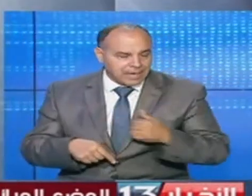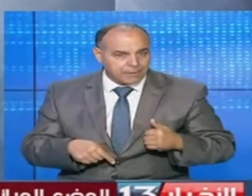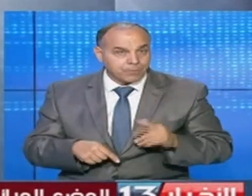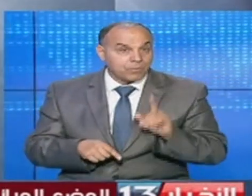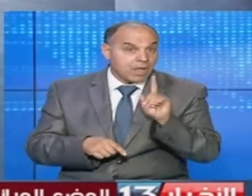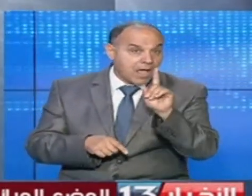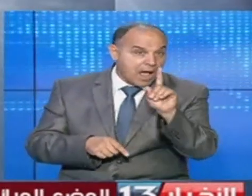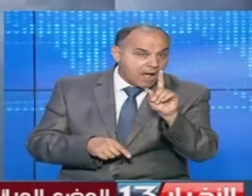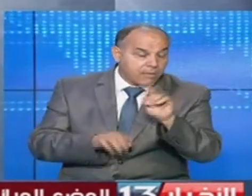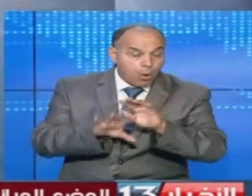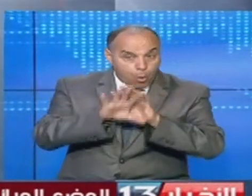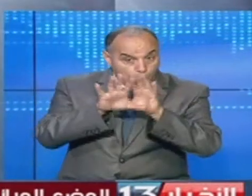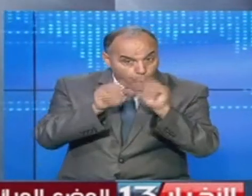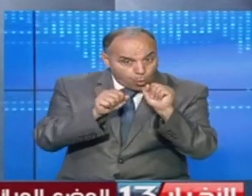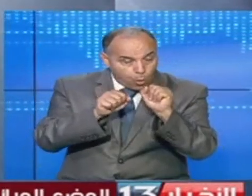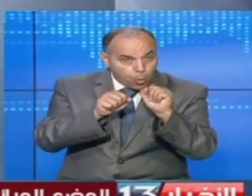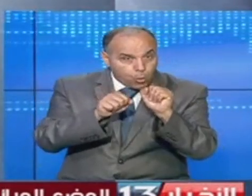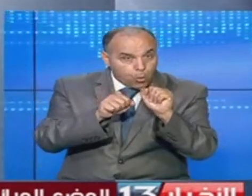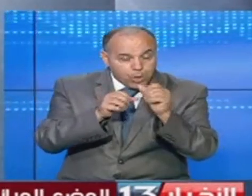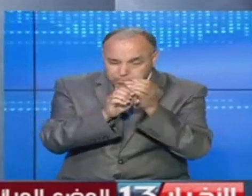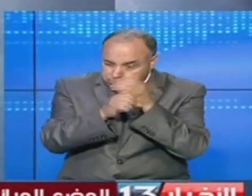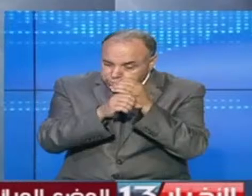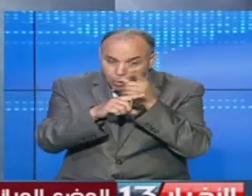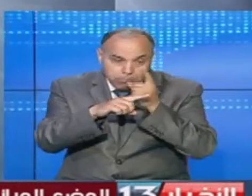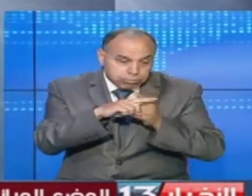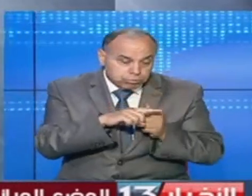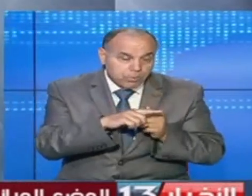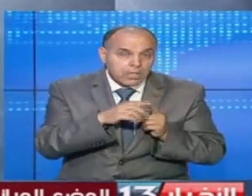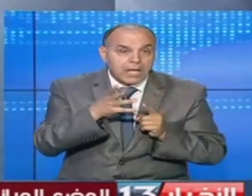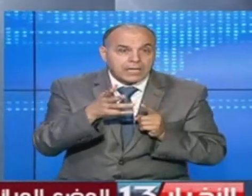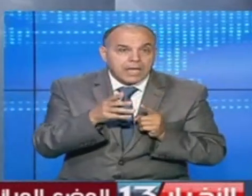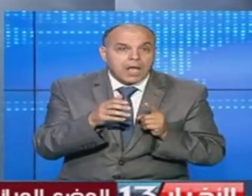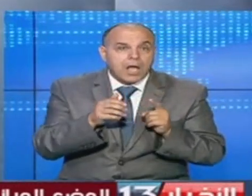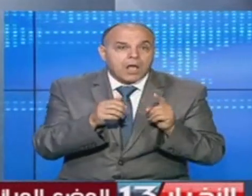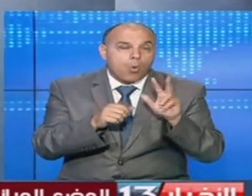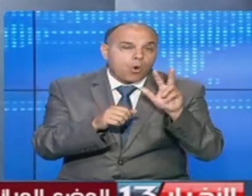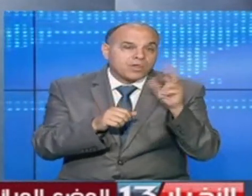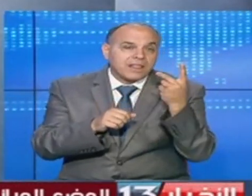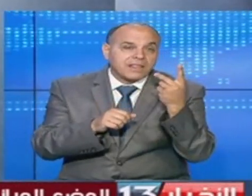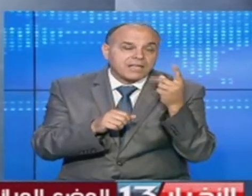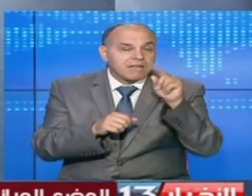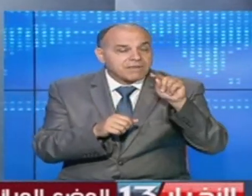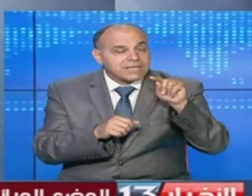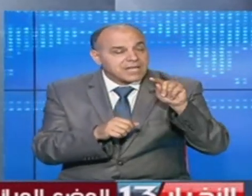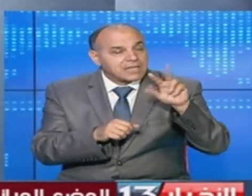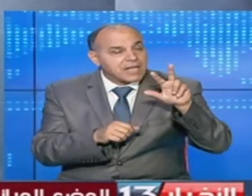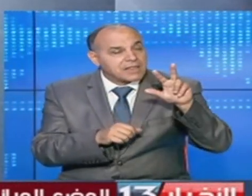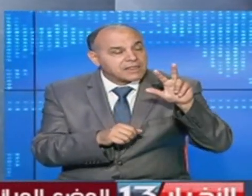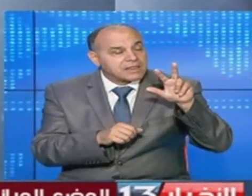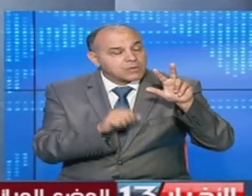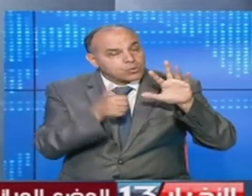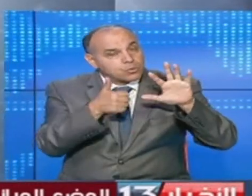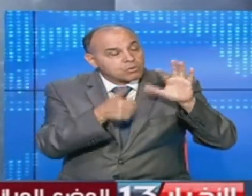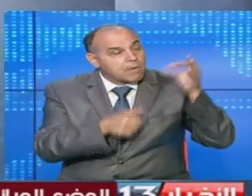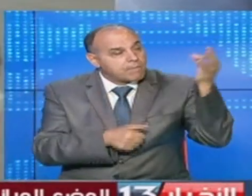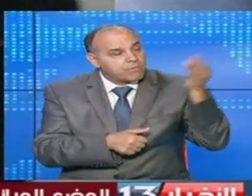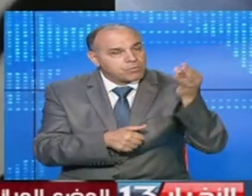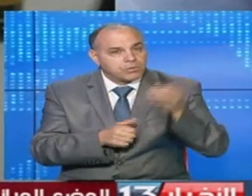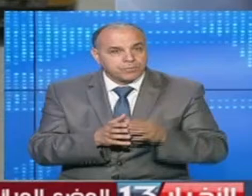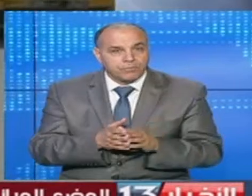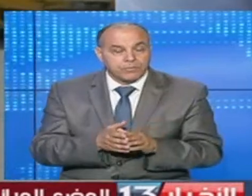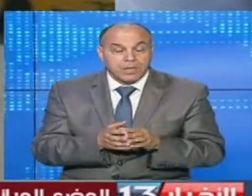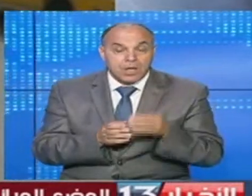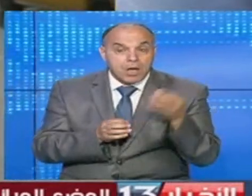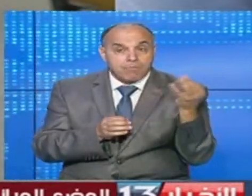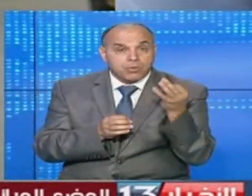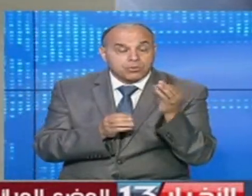لتبلغ بذلك نسبه التحاليل الايجابيه احدى وثلاثين فاصل ثلاثه وستين بالمائه نسبه